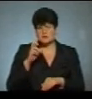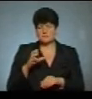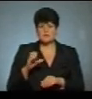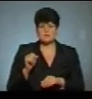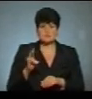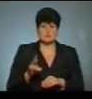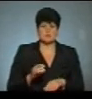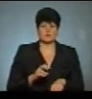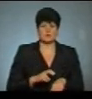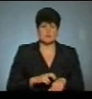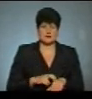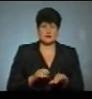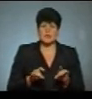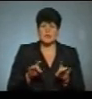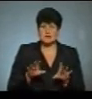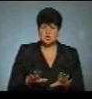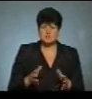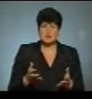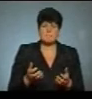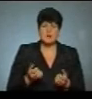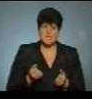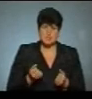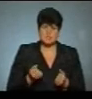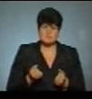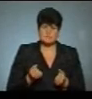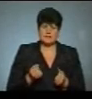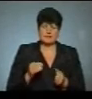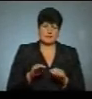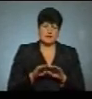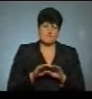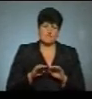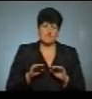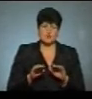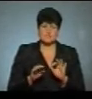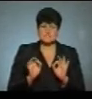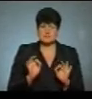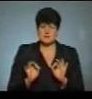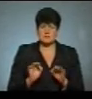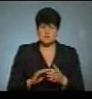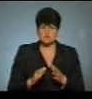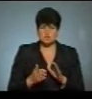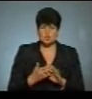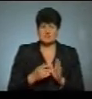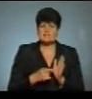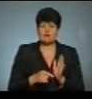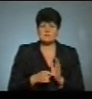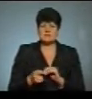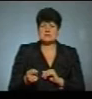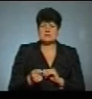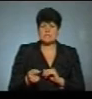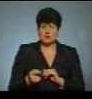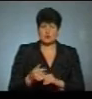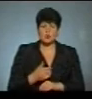санітарного лікаря. Рішення прийнято на фоні стабільної ситуації в місті Тернополі. Я